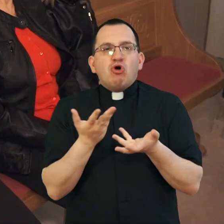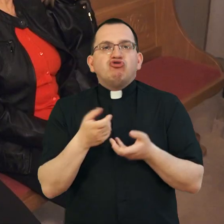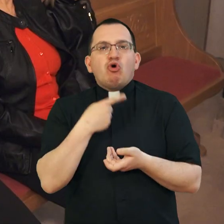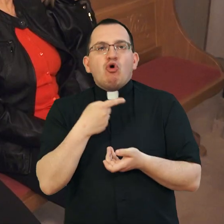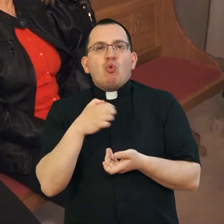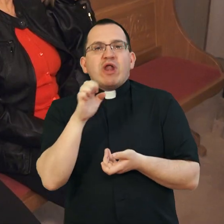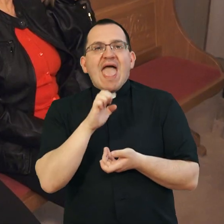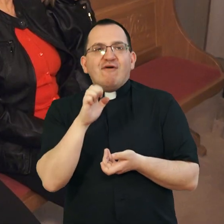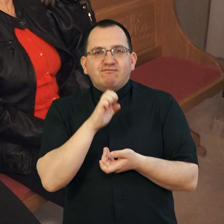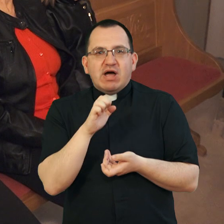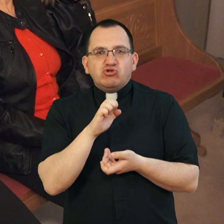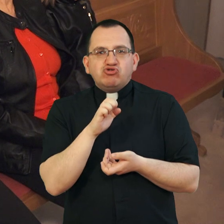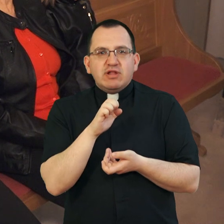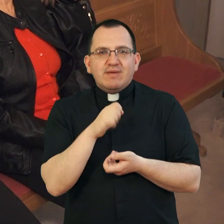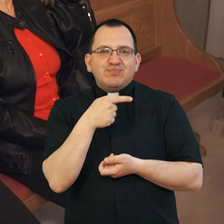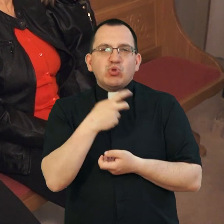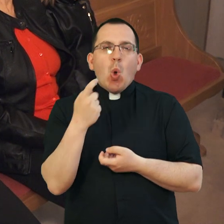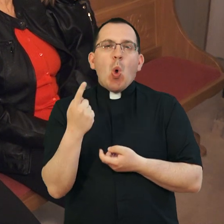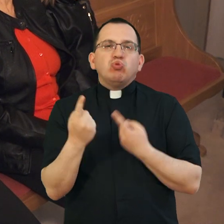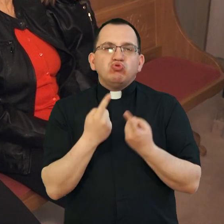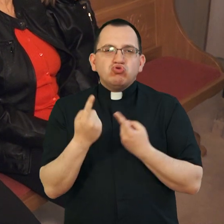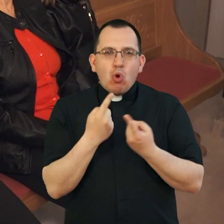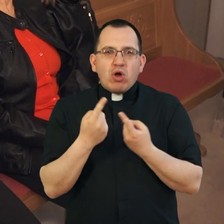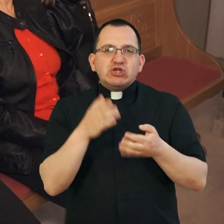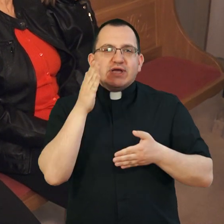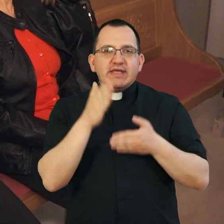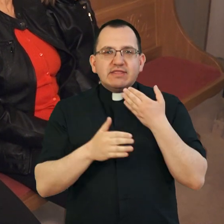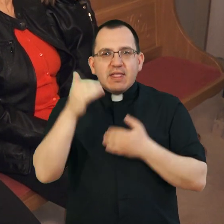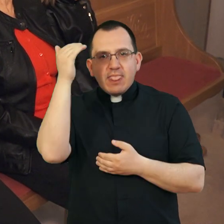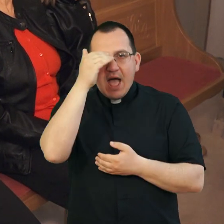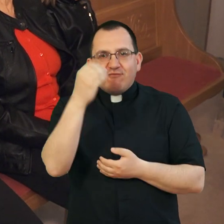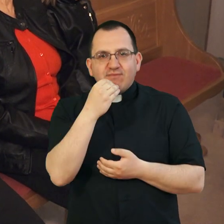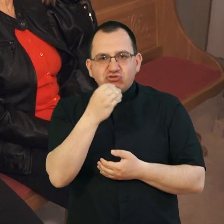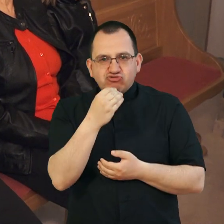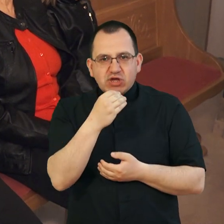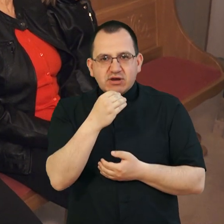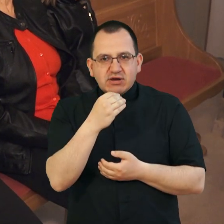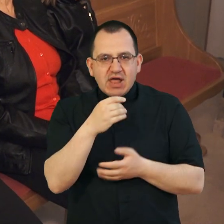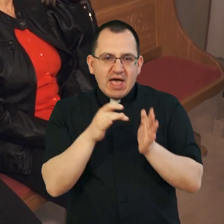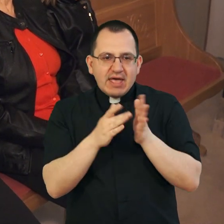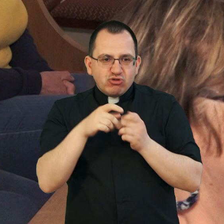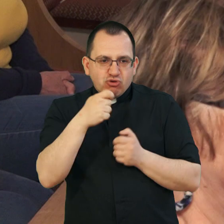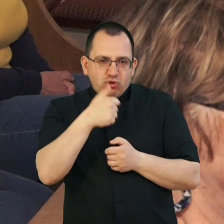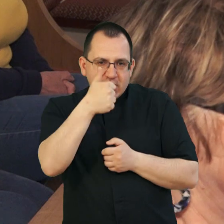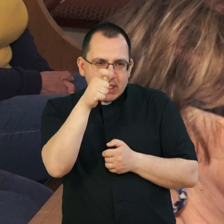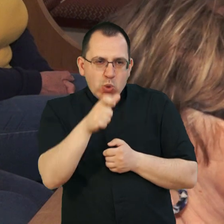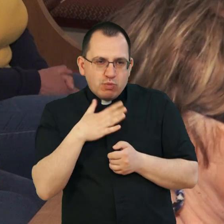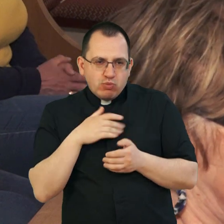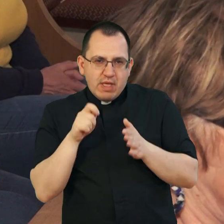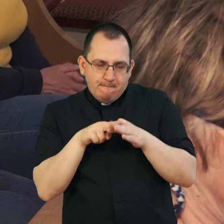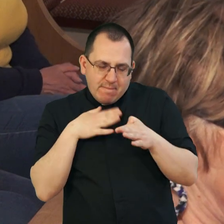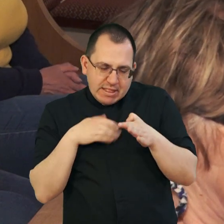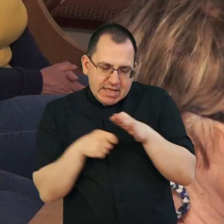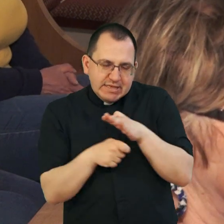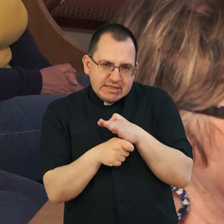evanđelskim odlomkom događaja posljednje večere, kada Isus govori učenicima da će ga jedan od njih izdati. Upravo